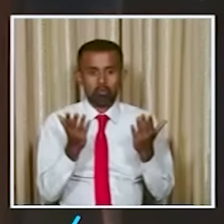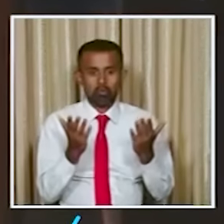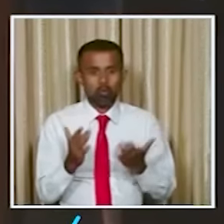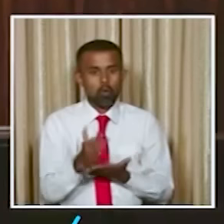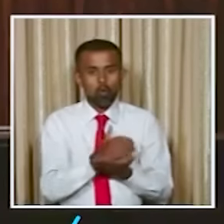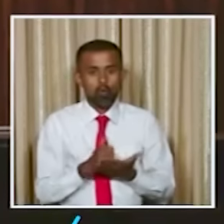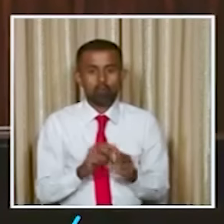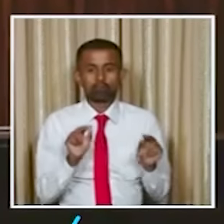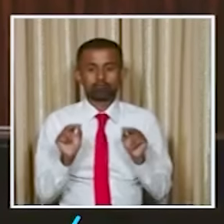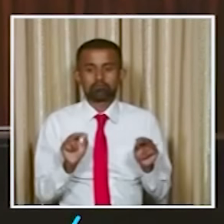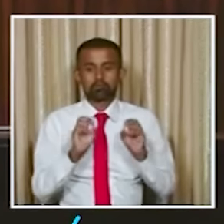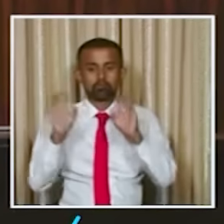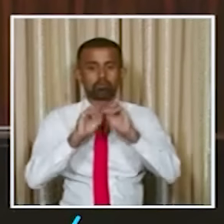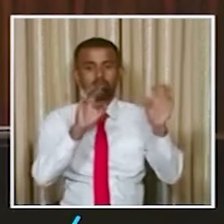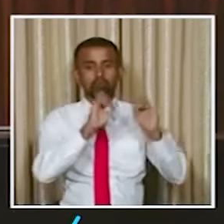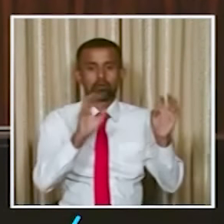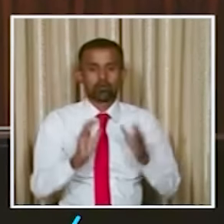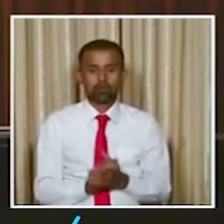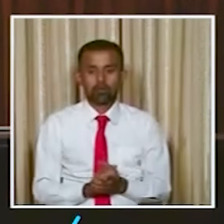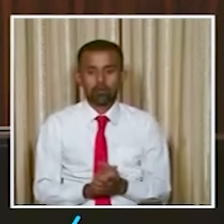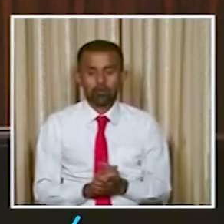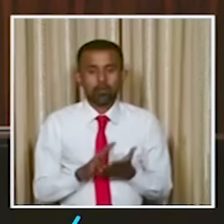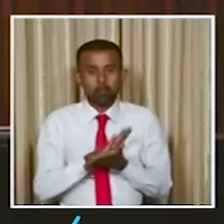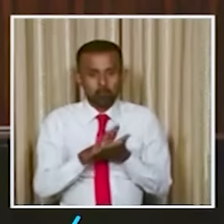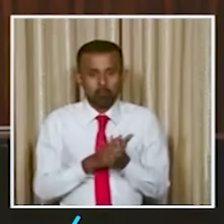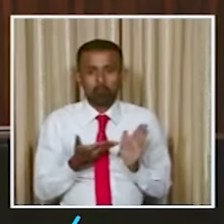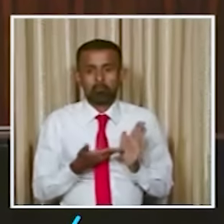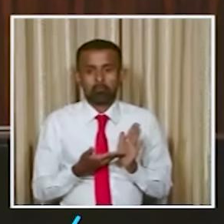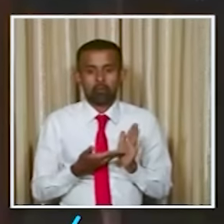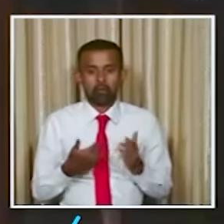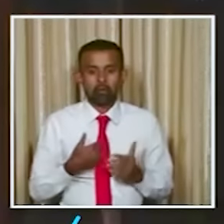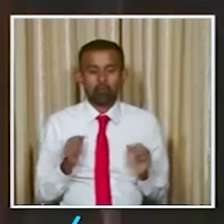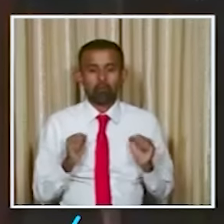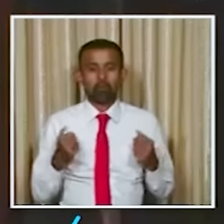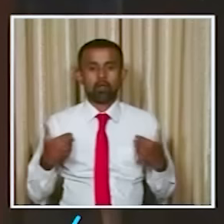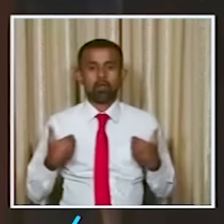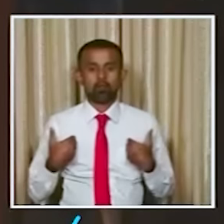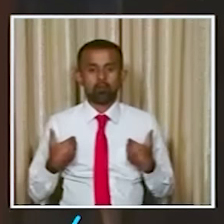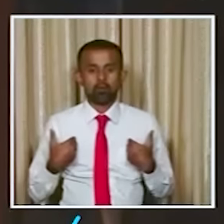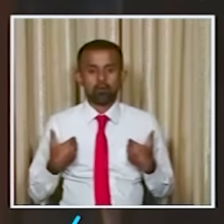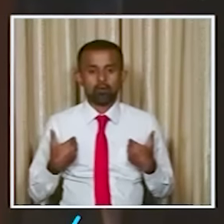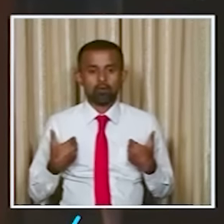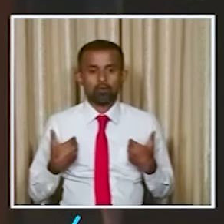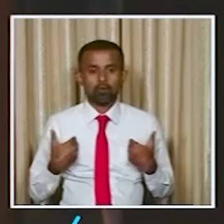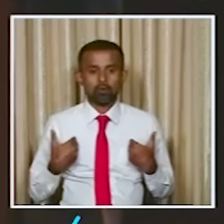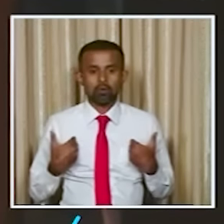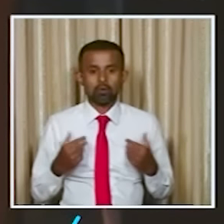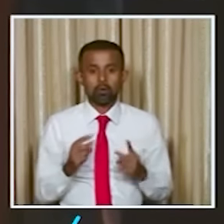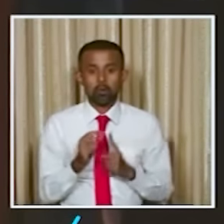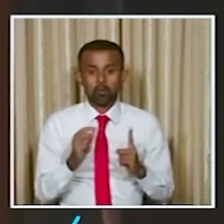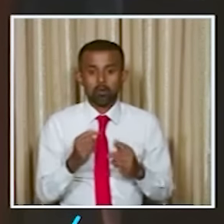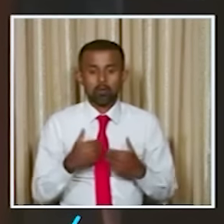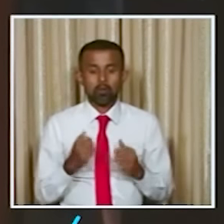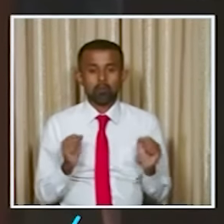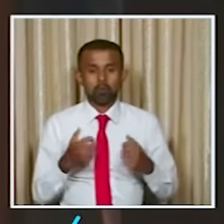මේ හඬපට ප්‍රකාශ කරන්න පටන් ගනීවි. ඉතින් ඉතා පැහැදිලි, අපිට ලොකු බයක් තියෙනවානේ. අපි ගරු මූලාසනාර බරතුමනේ, අපිට